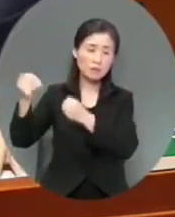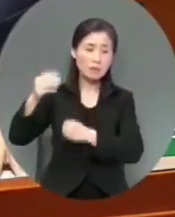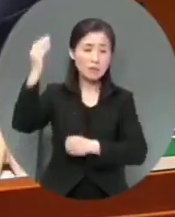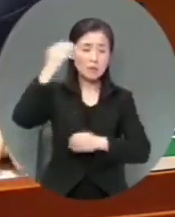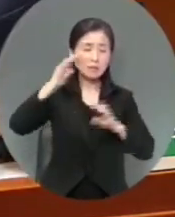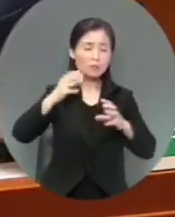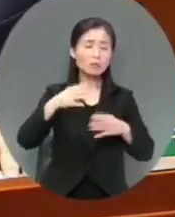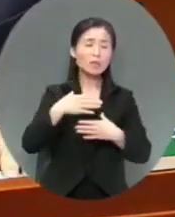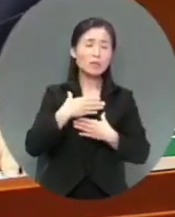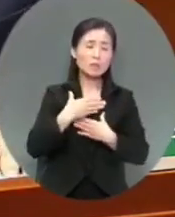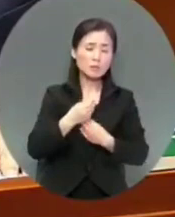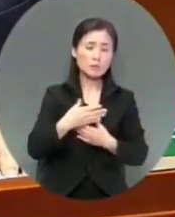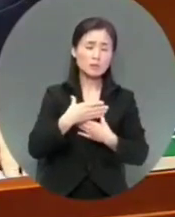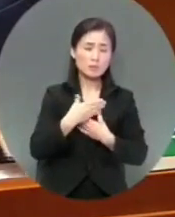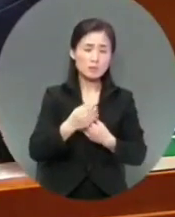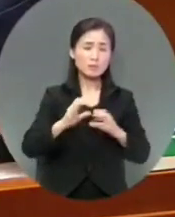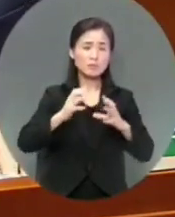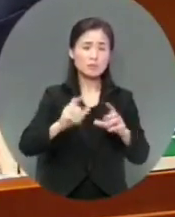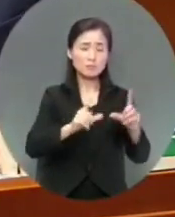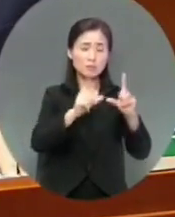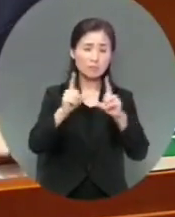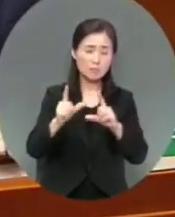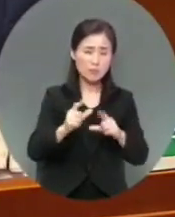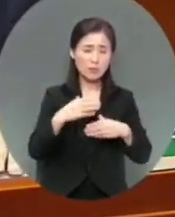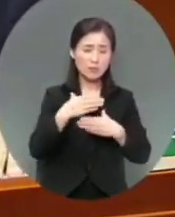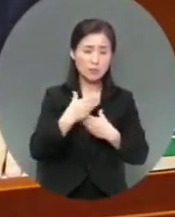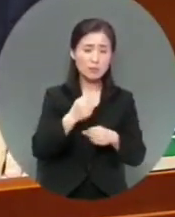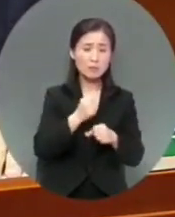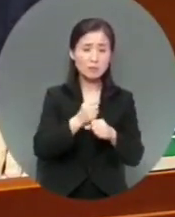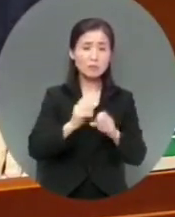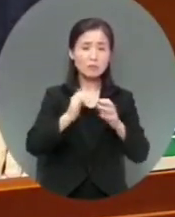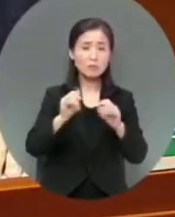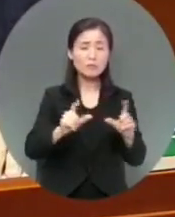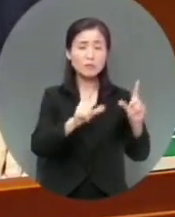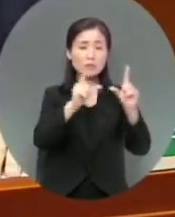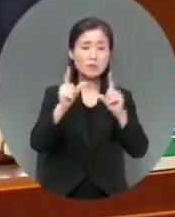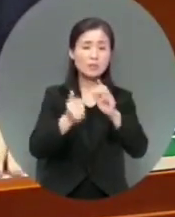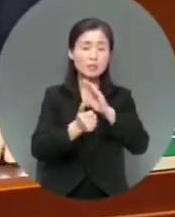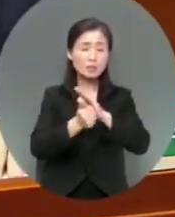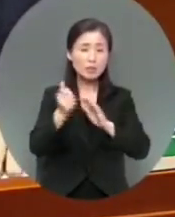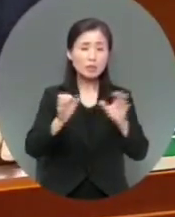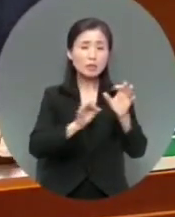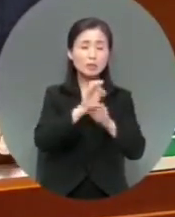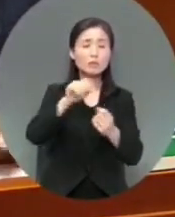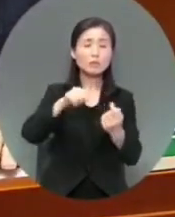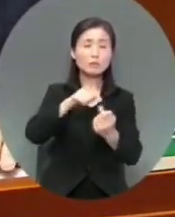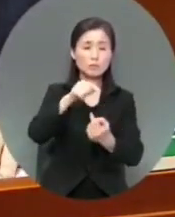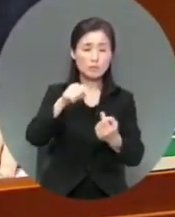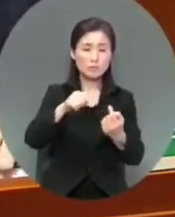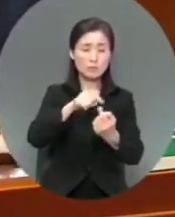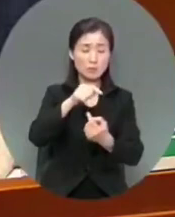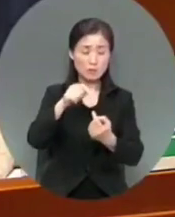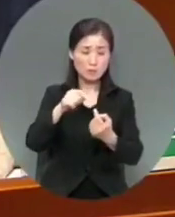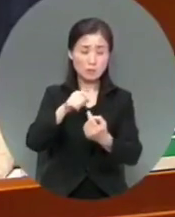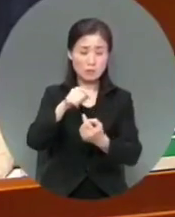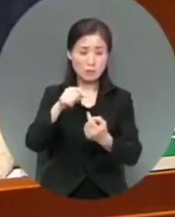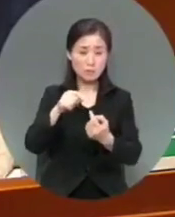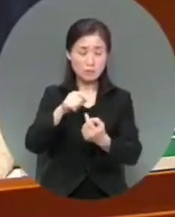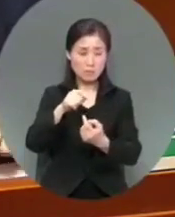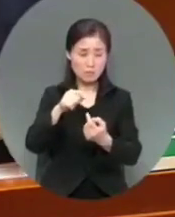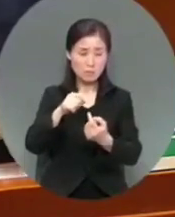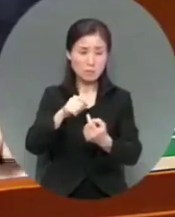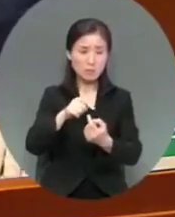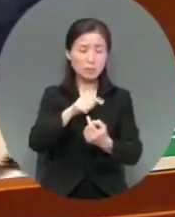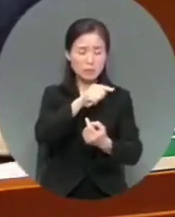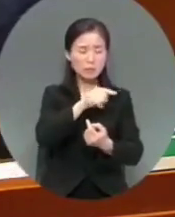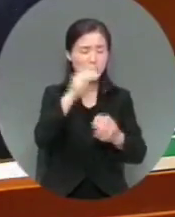정말 안정시키고 민생을 안정시키고 우리 국민들이 희망을 갖도록 경제를 운영하는 것은 의원님의 말씀에 전적으로 동감하고요.